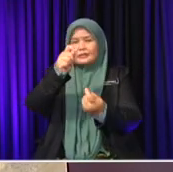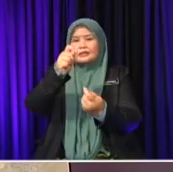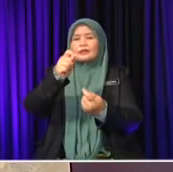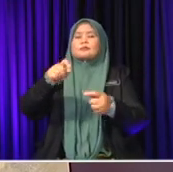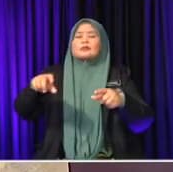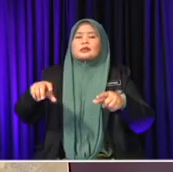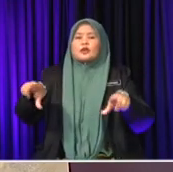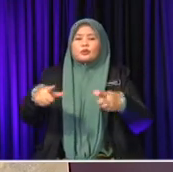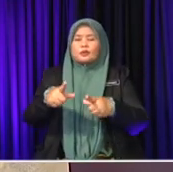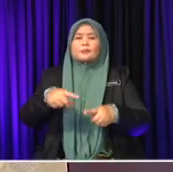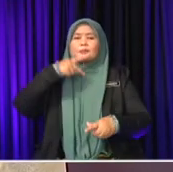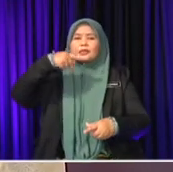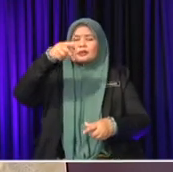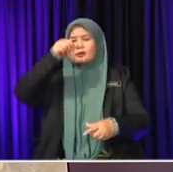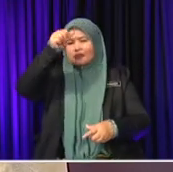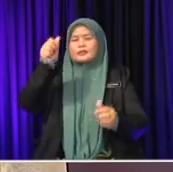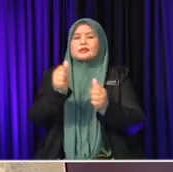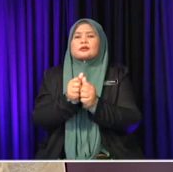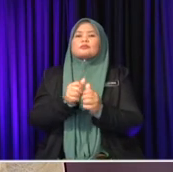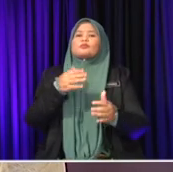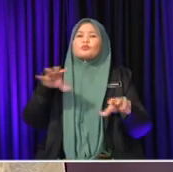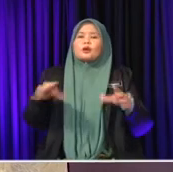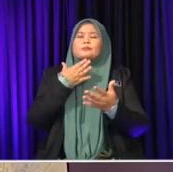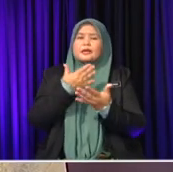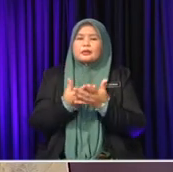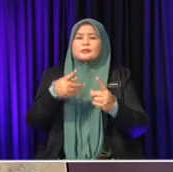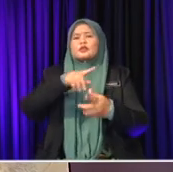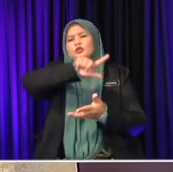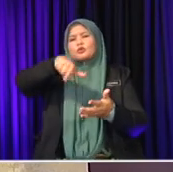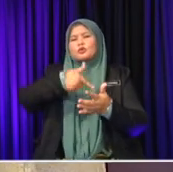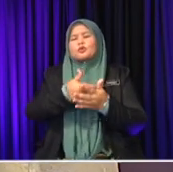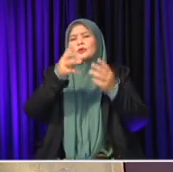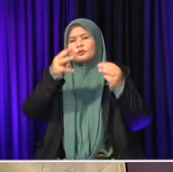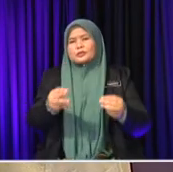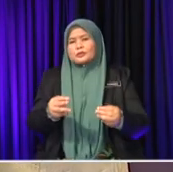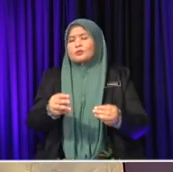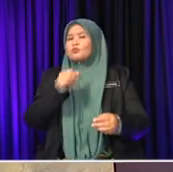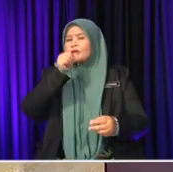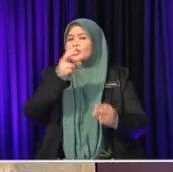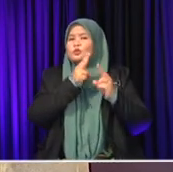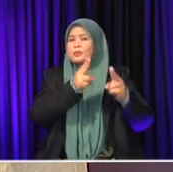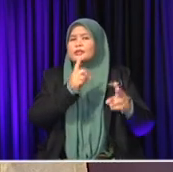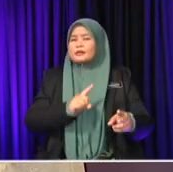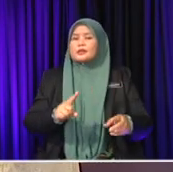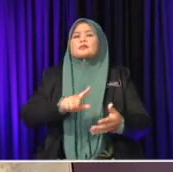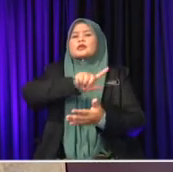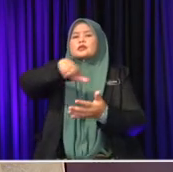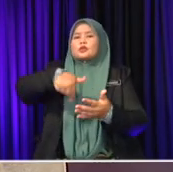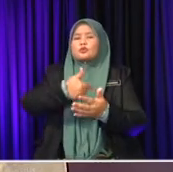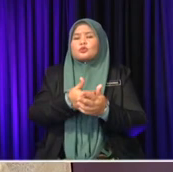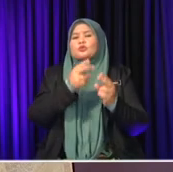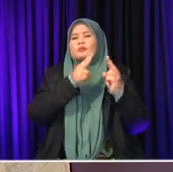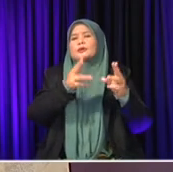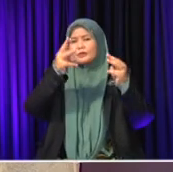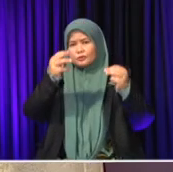dengan berbuat baik kepada seluruh umat manusia bukan saja umat Islam tetapi seluruh umat manusia